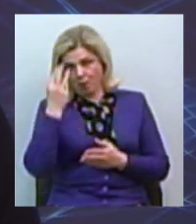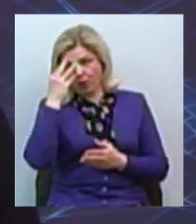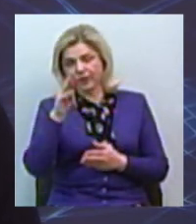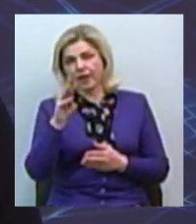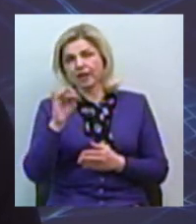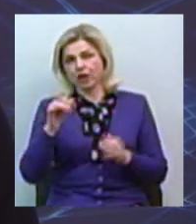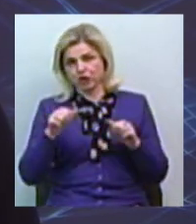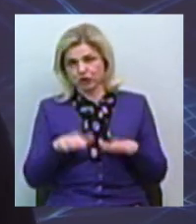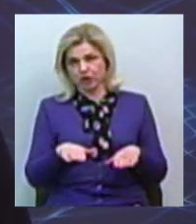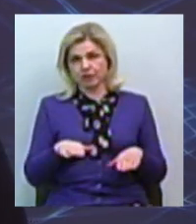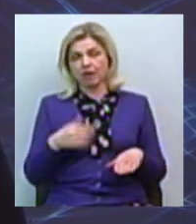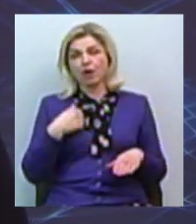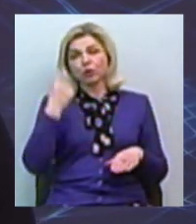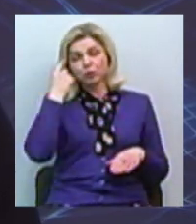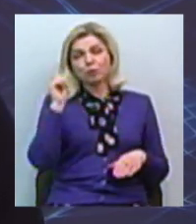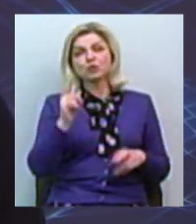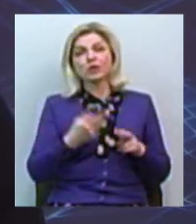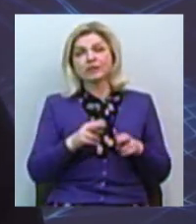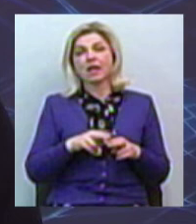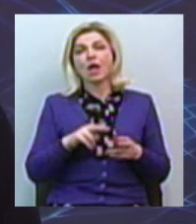працююче рішення. Мені здається, що цей проєкт